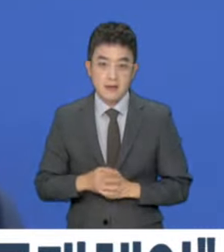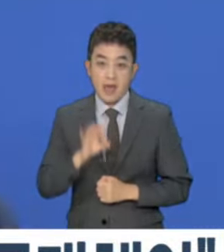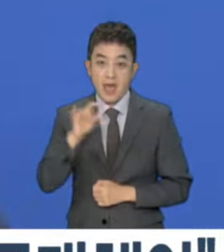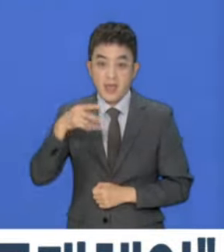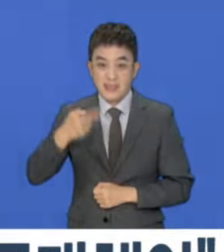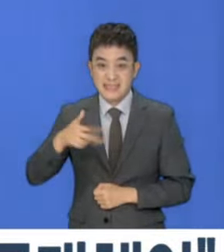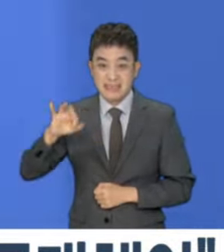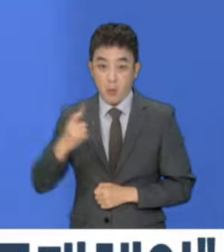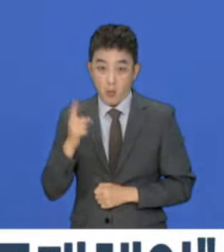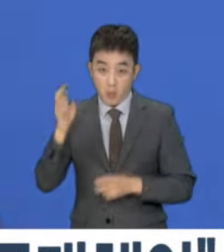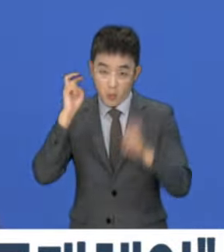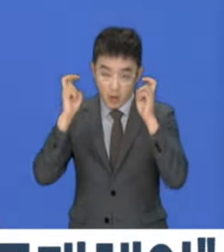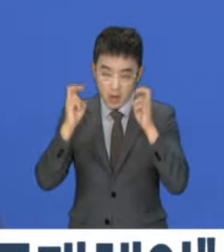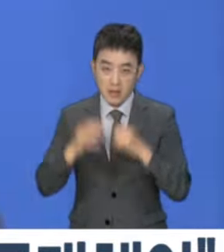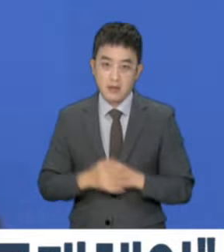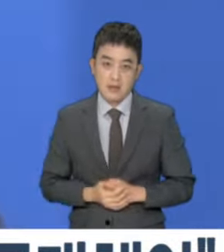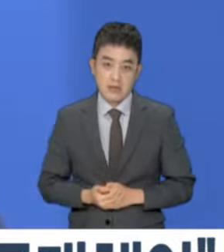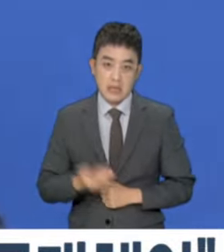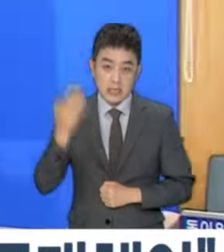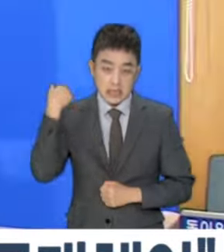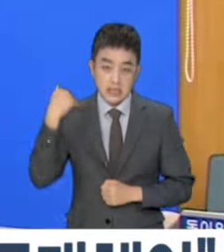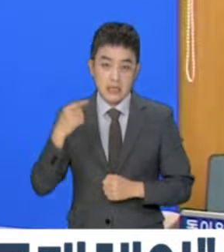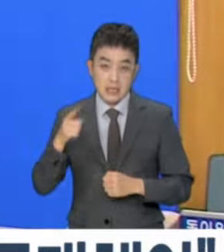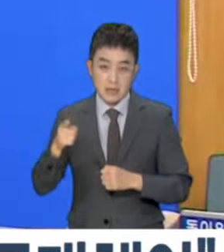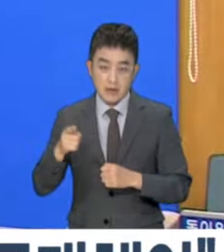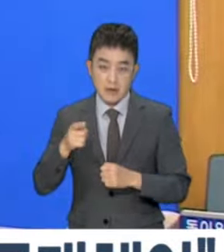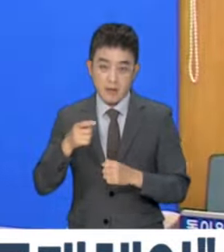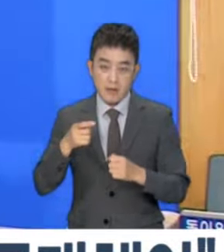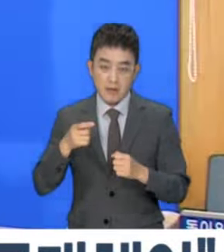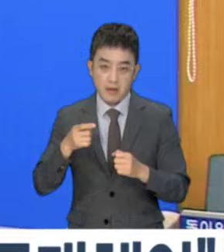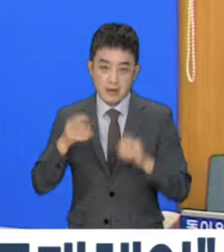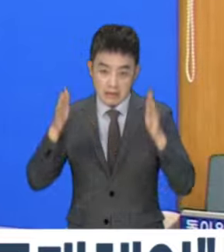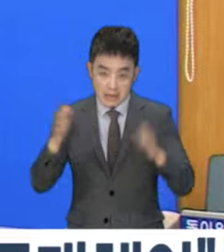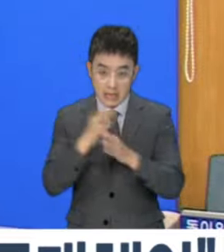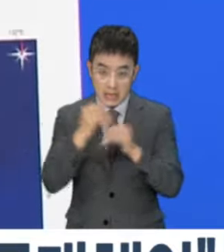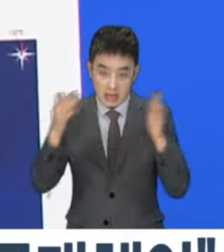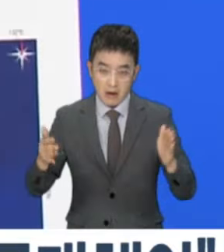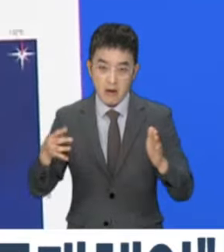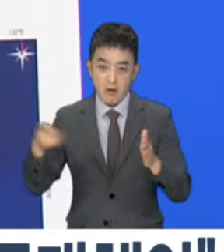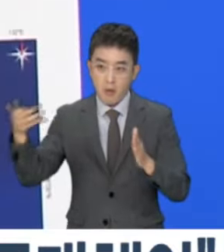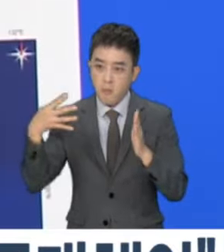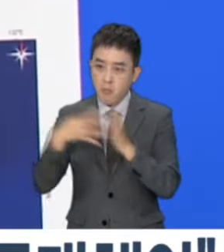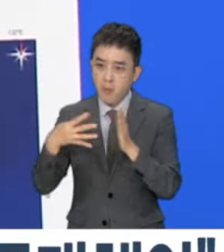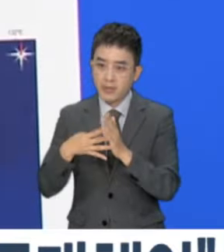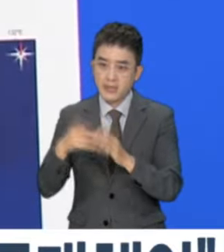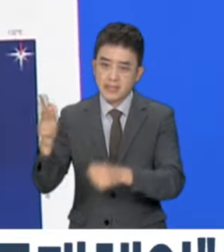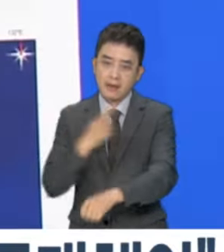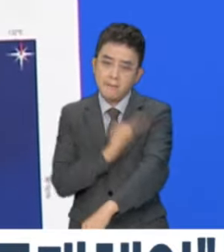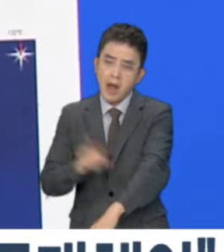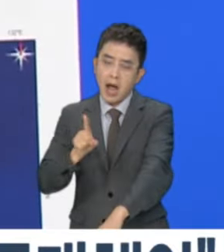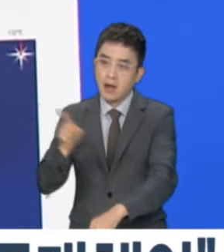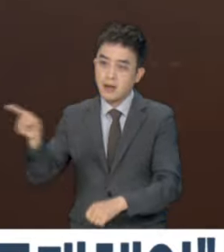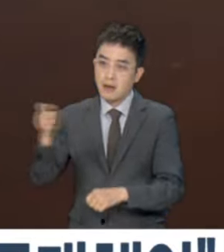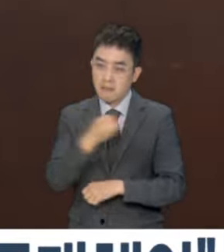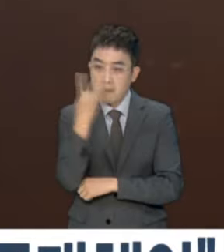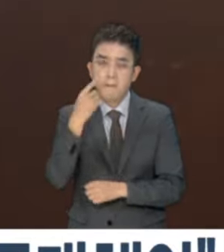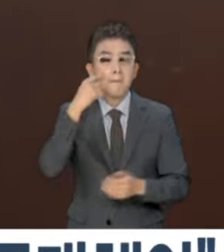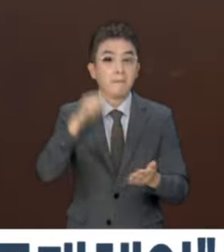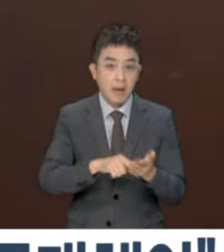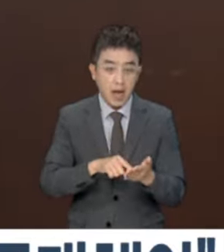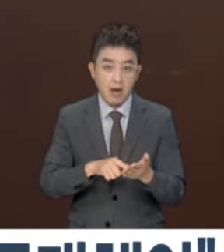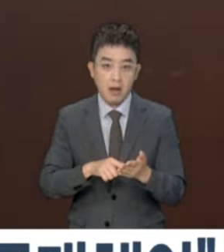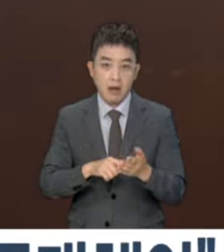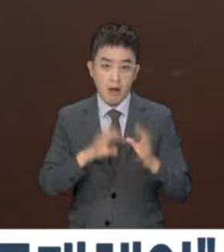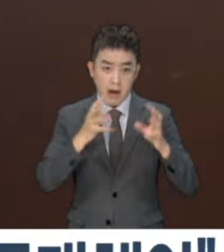2019년 1월부터 2023년 3월까지 법인 자격 박탈 상태였다는게 언론보도로 드러났다며 국책